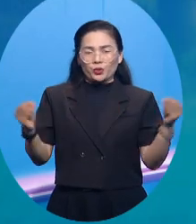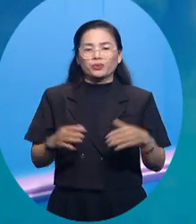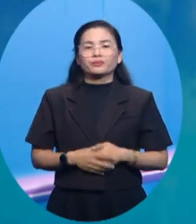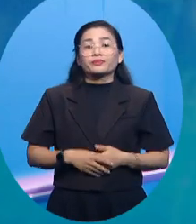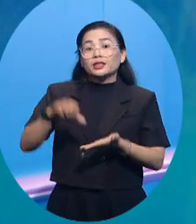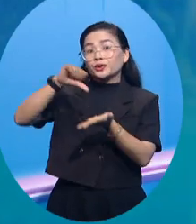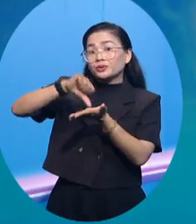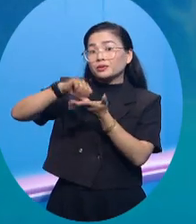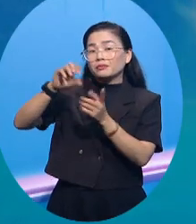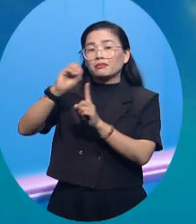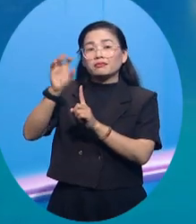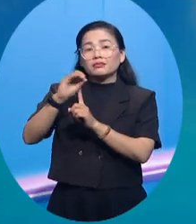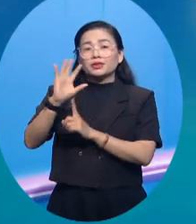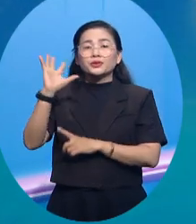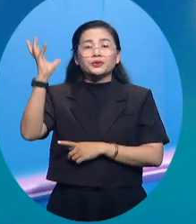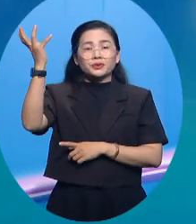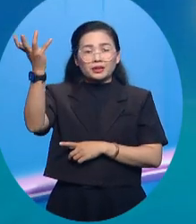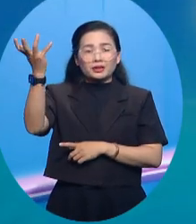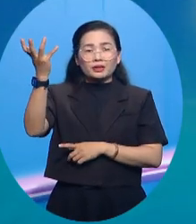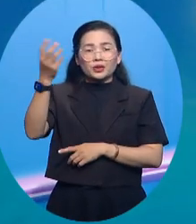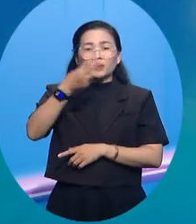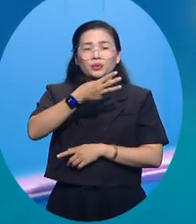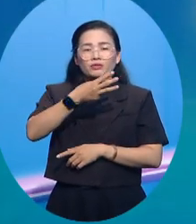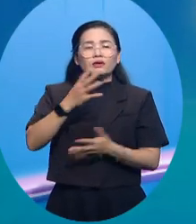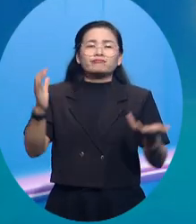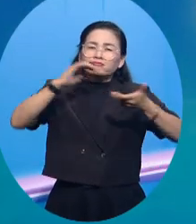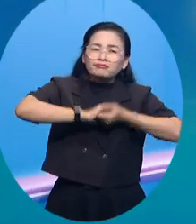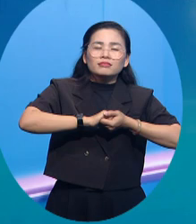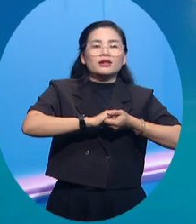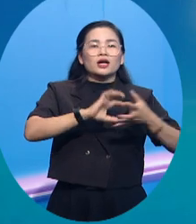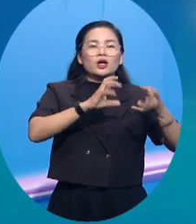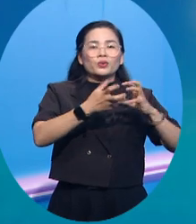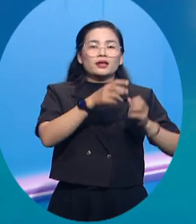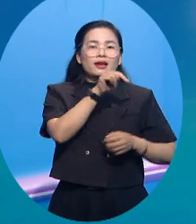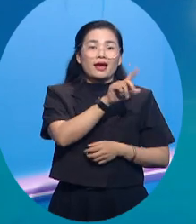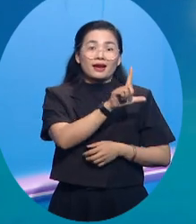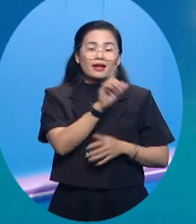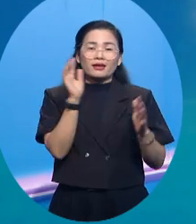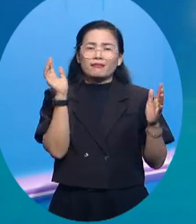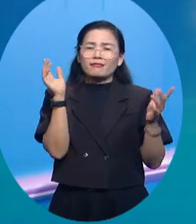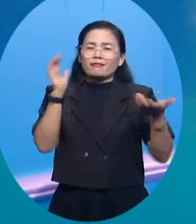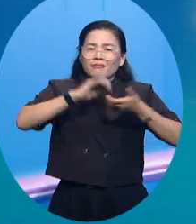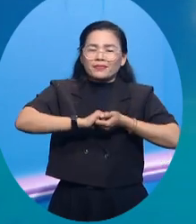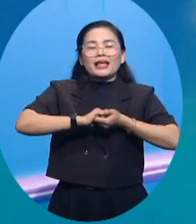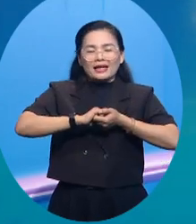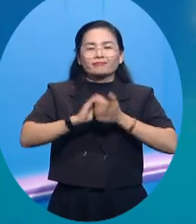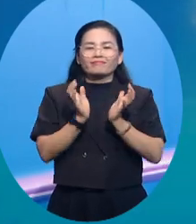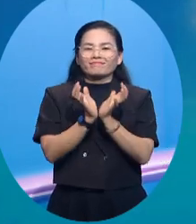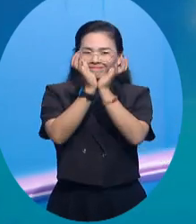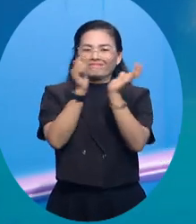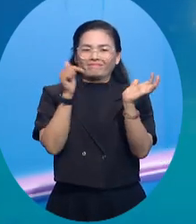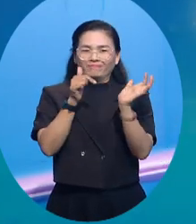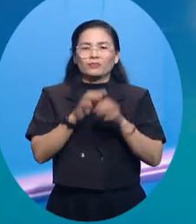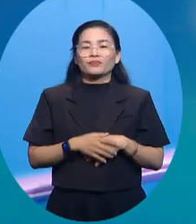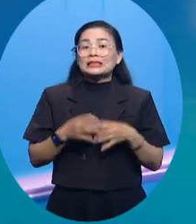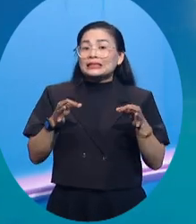trung tâm thông tin du lịch cục Du lịch Quốc gia Việt Nam và công ty trách nhiệm hữu hạng Nestle Việt Nam vừa công bố chương trình hợp tác năm 2024